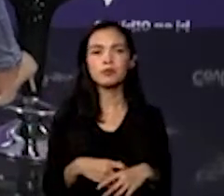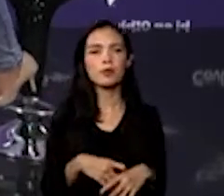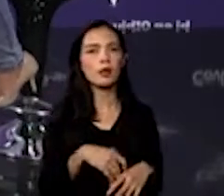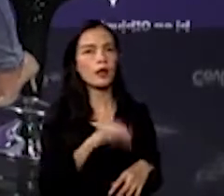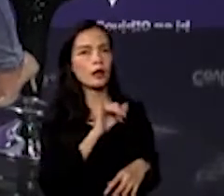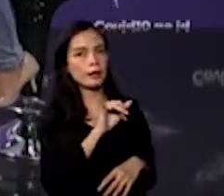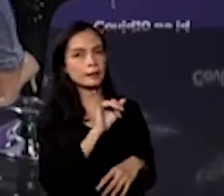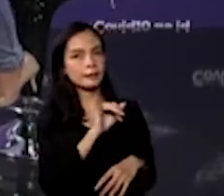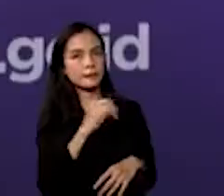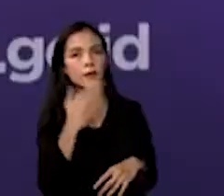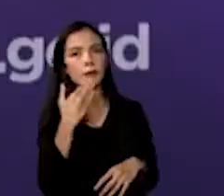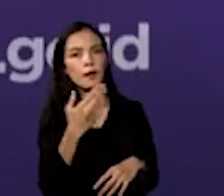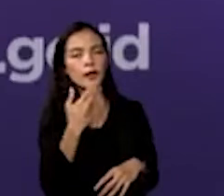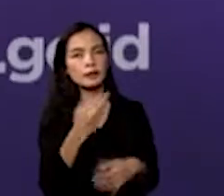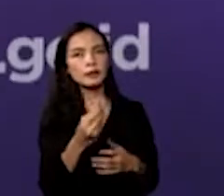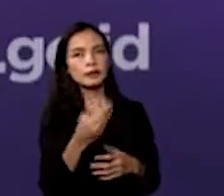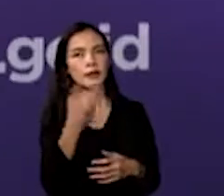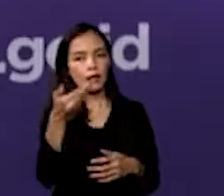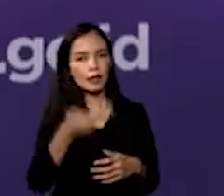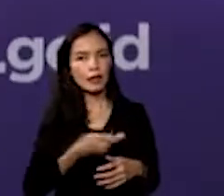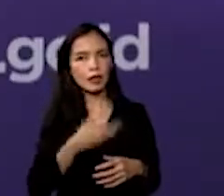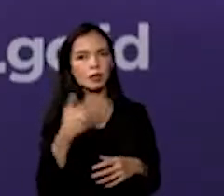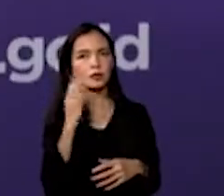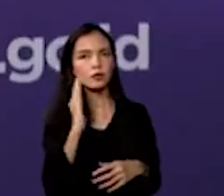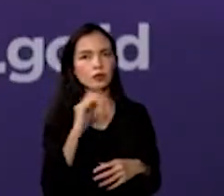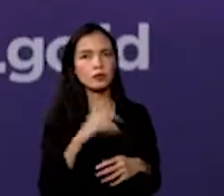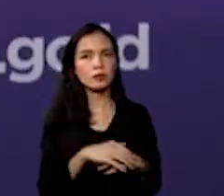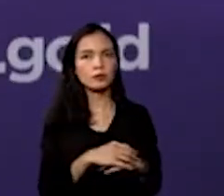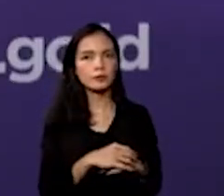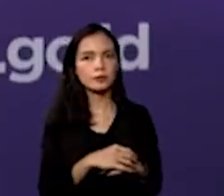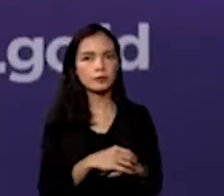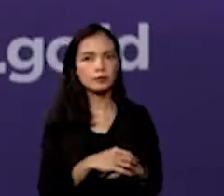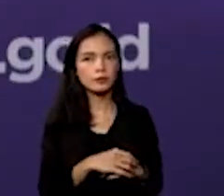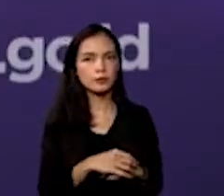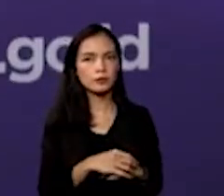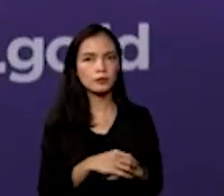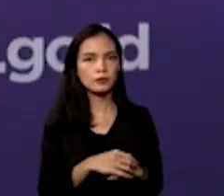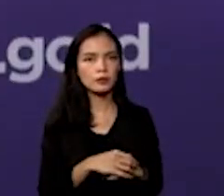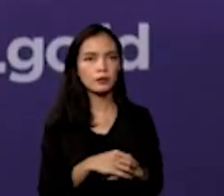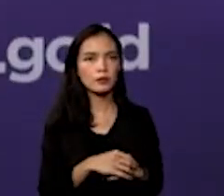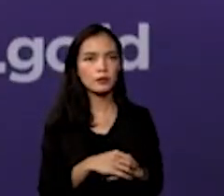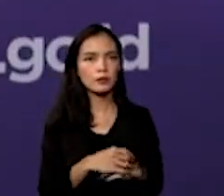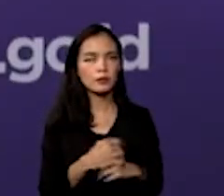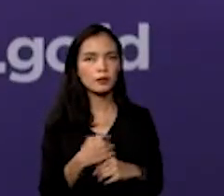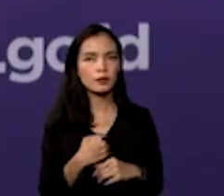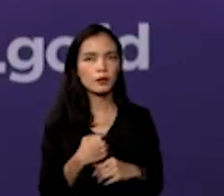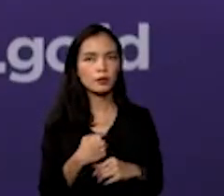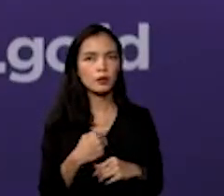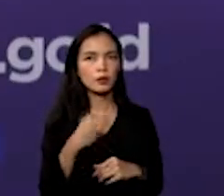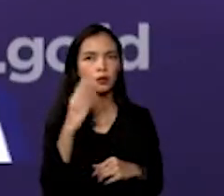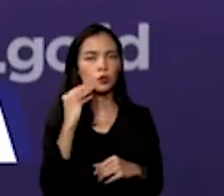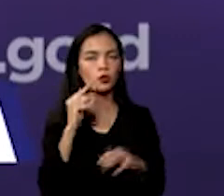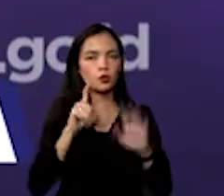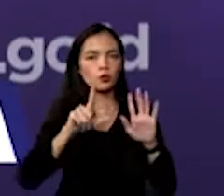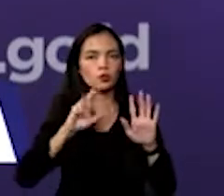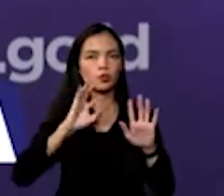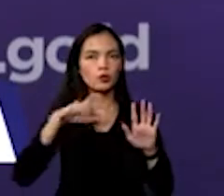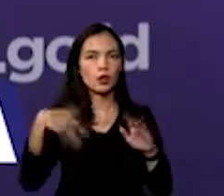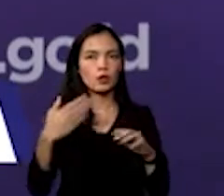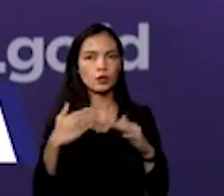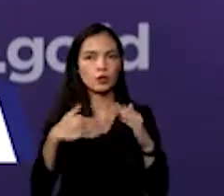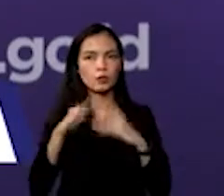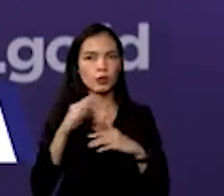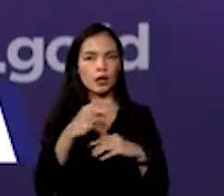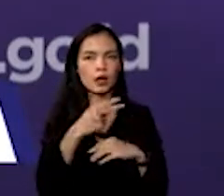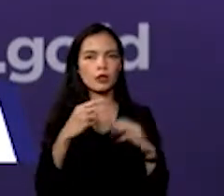ee terima kasih Nina jadi eh saya ini dokter a sudah 70 tahun lebih umurnya jadi